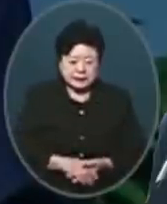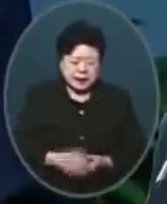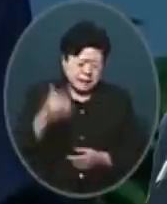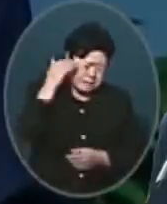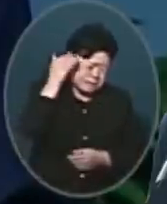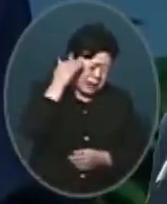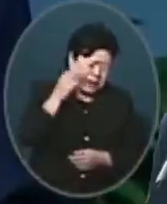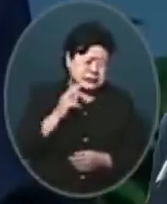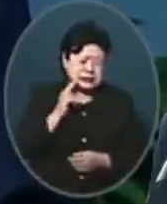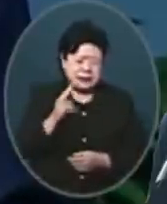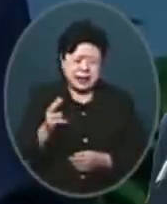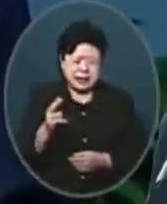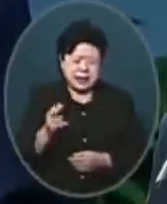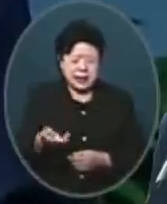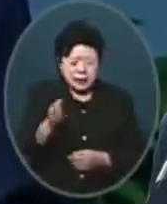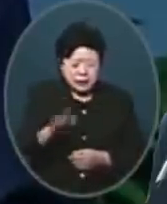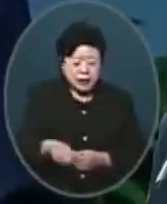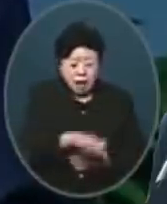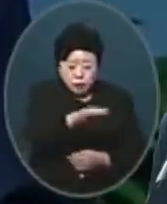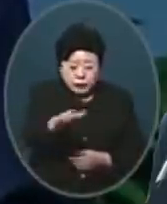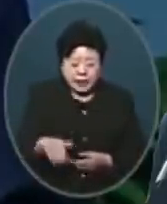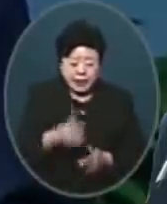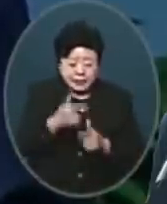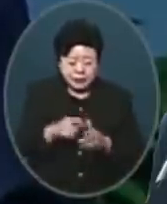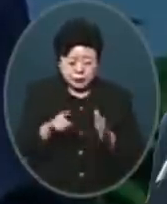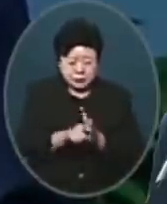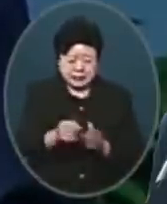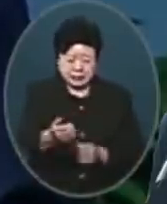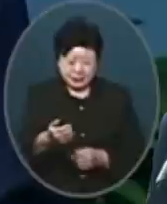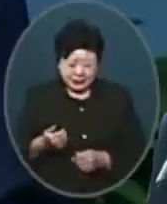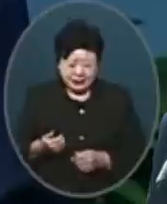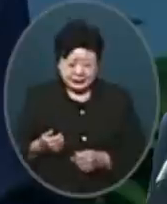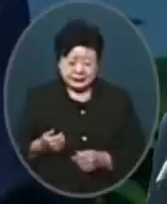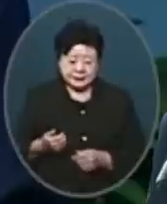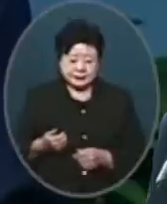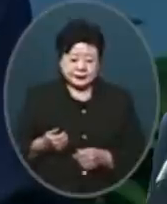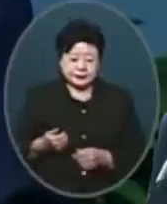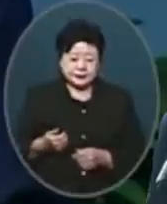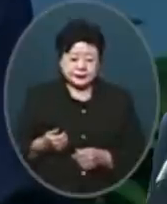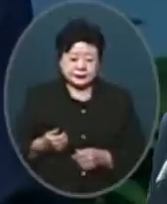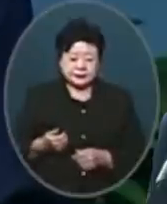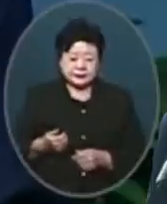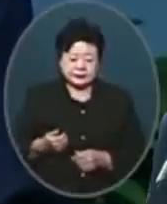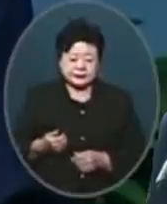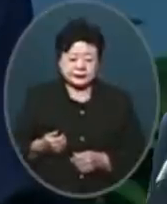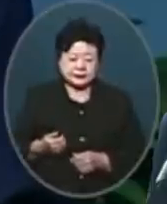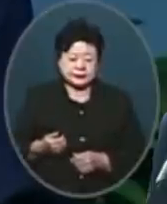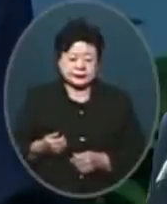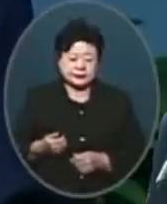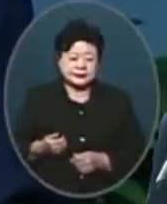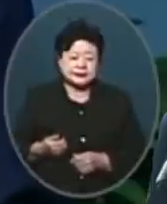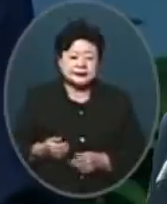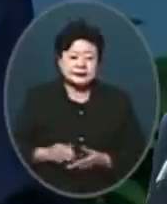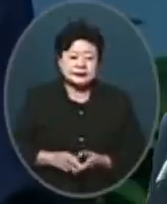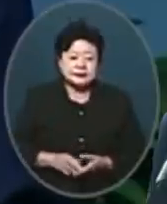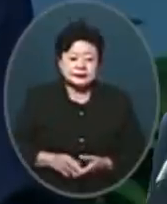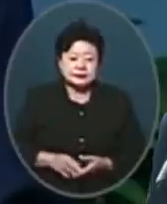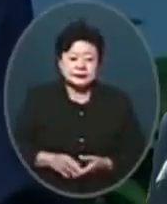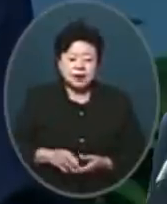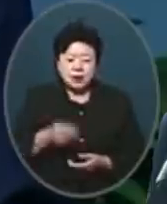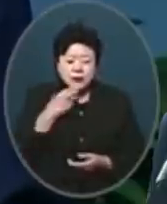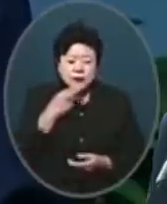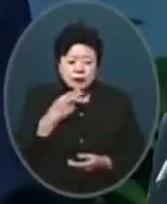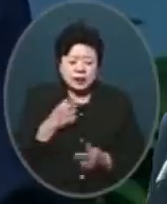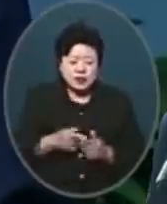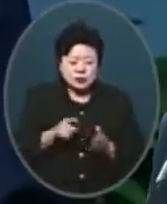달라드는 것입니다. 그러므로 우리는 예수 믿기 전에는 그런 일은 안 했지만 믿고 난 다음에는